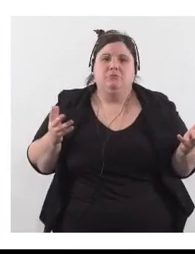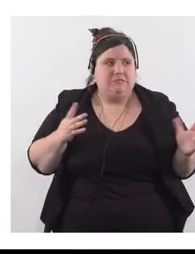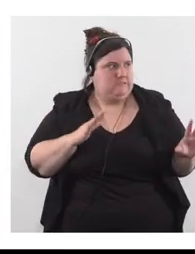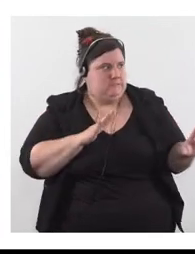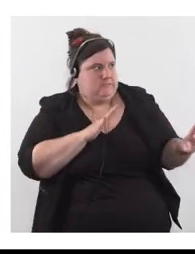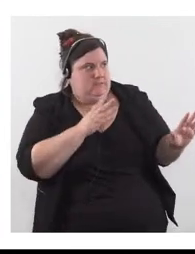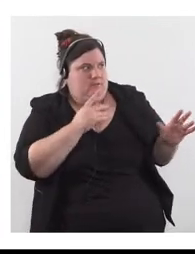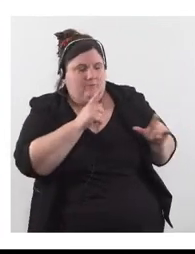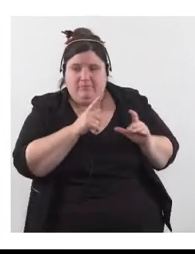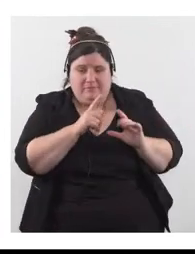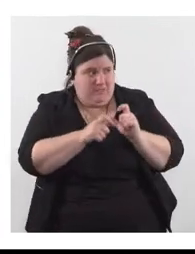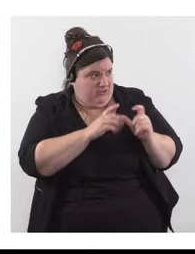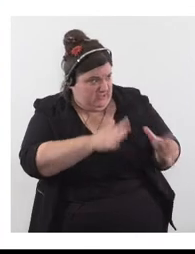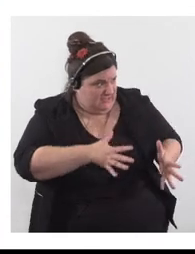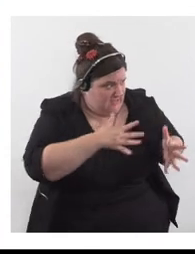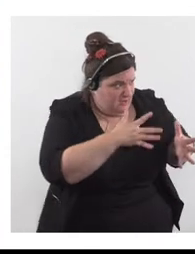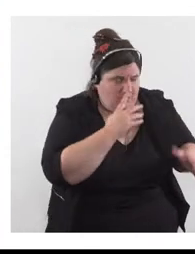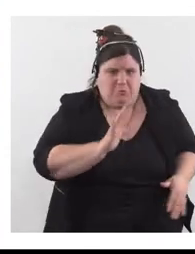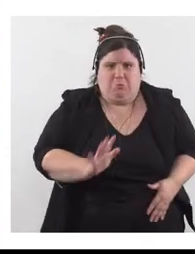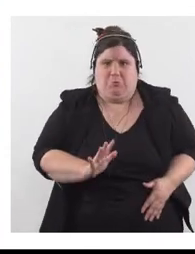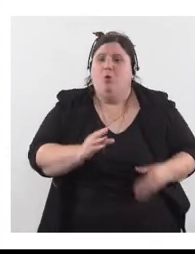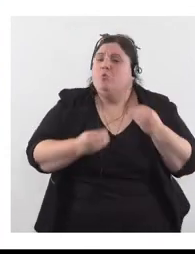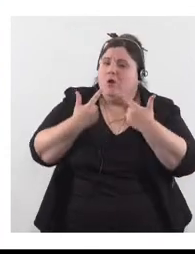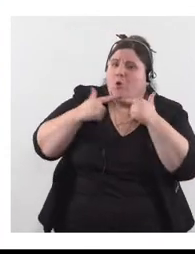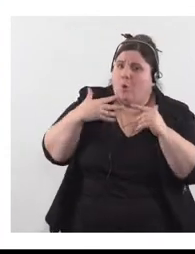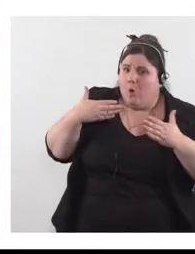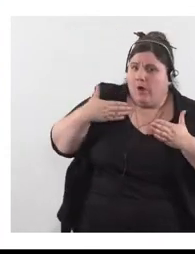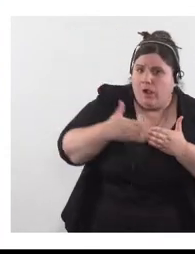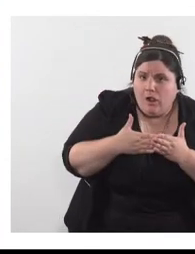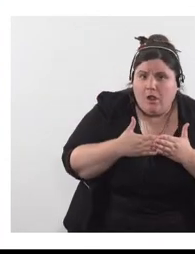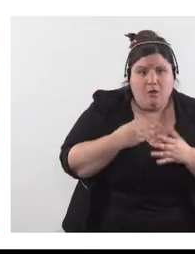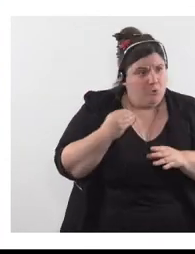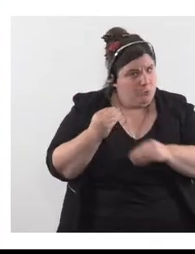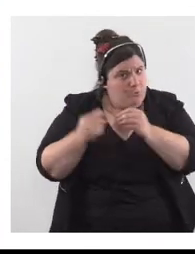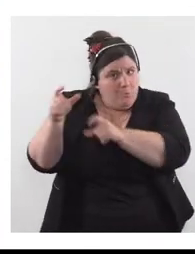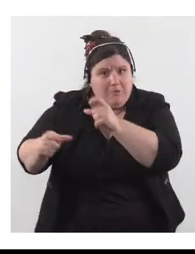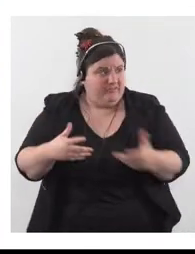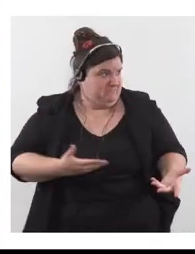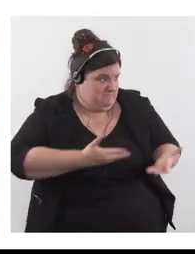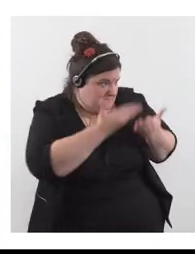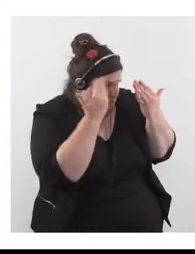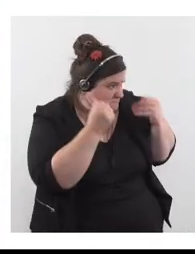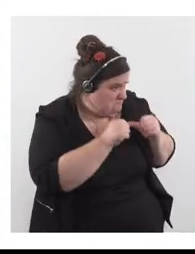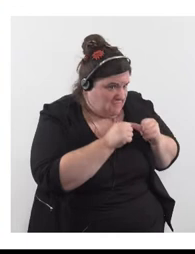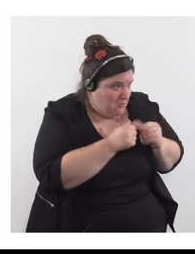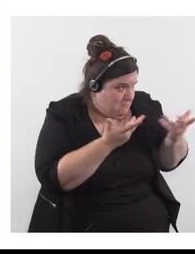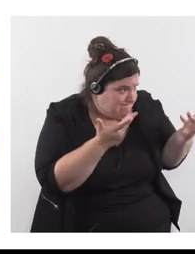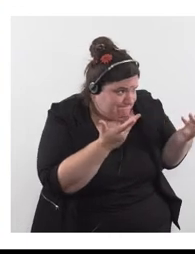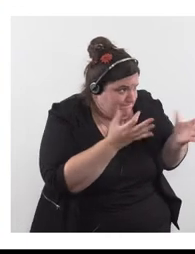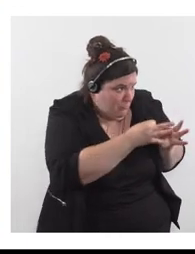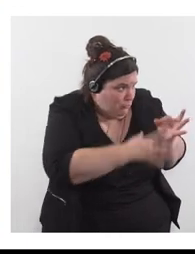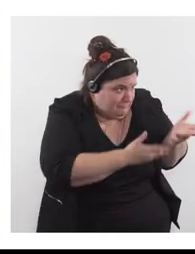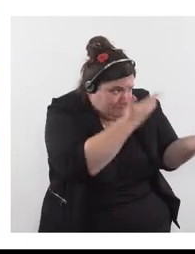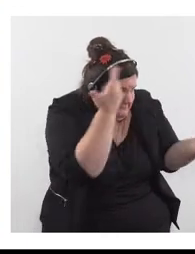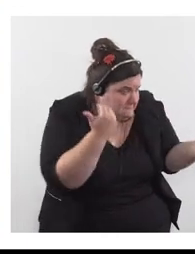négatif ou à cause du problème de langue ou de méconnaissance du système. J'ai donc contacté